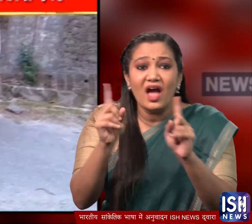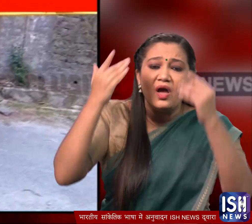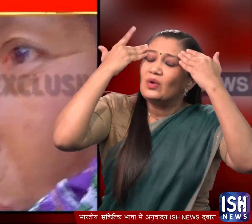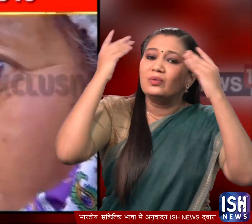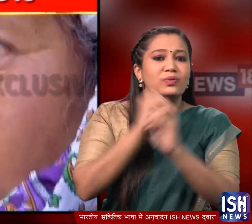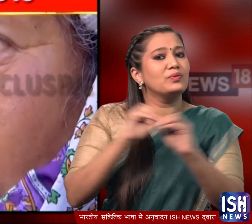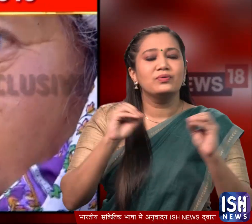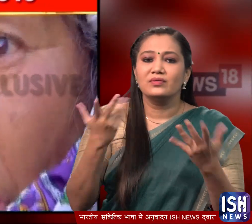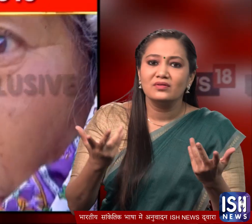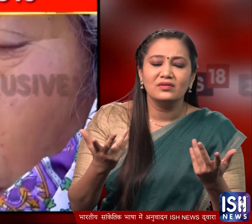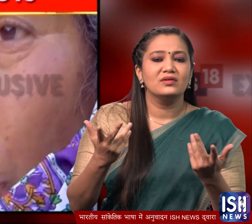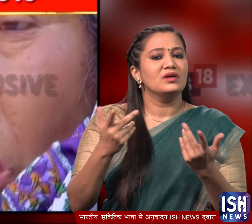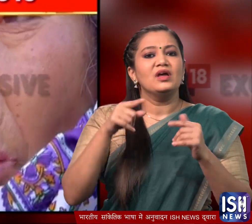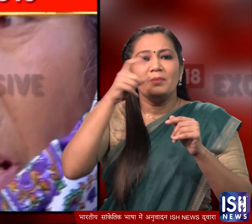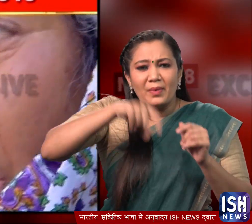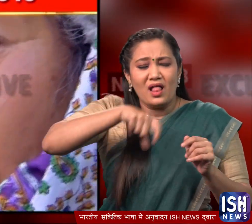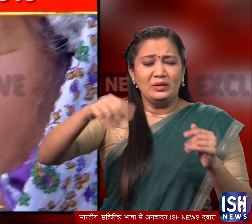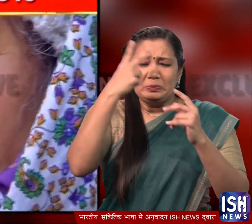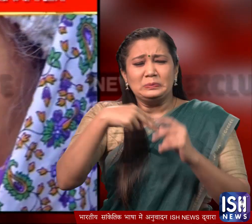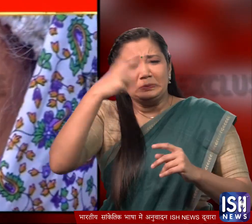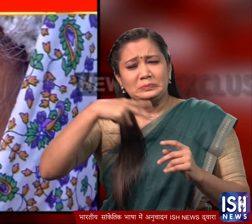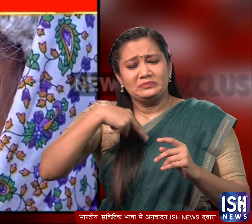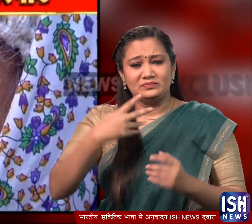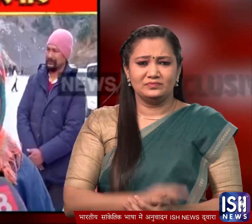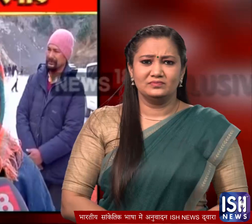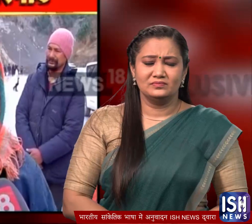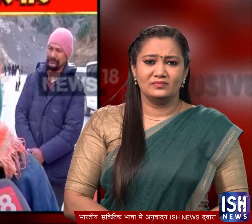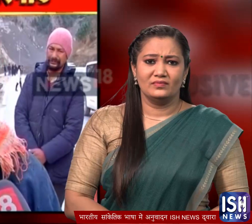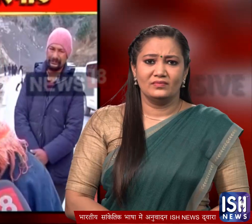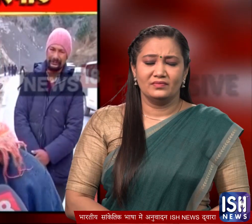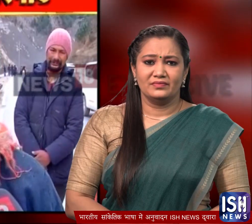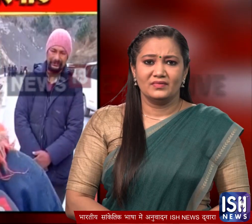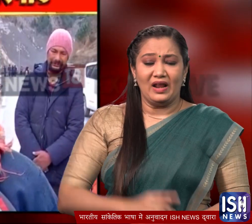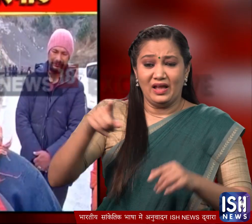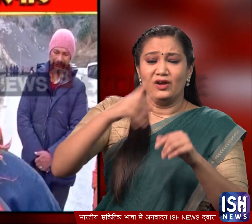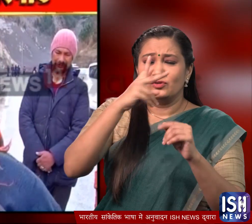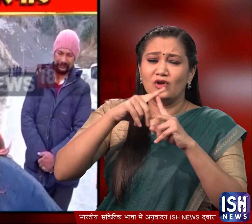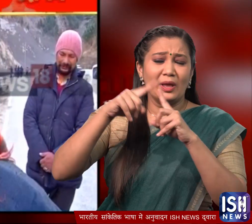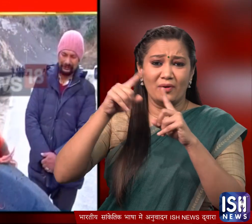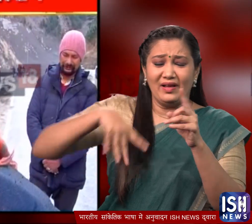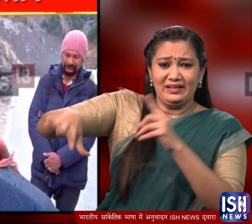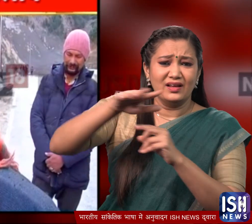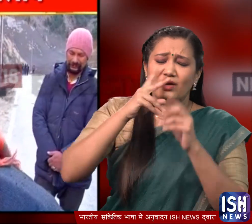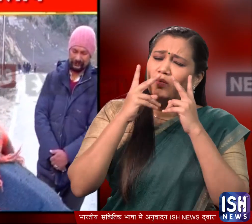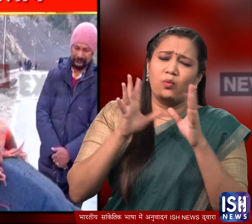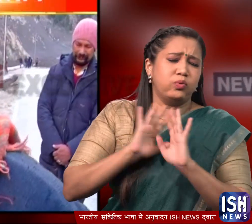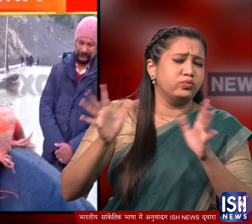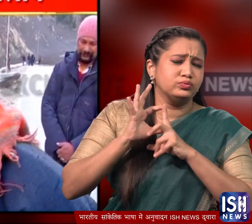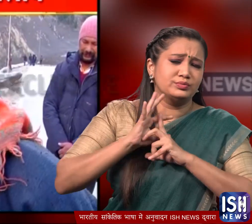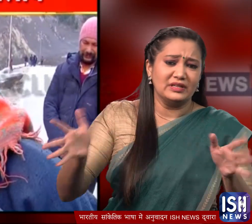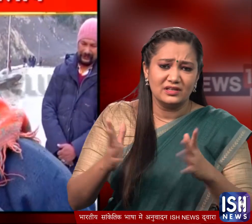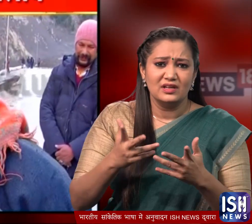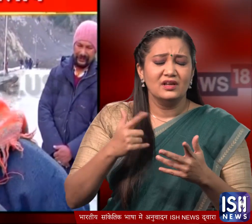कोई जानकारी। लेकिन तबाही के बाद से लोगों का रो रो कर बुरा हाल है। जैसे तुमने तपोवन में देखा वैसे हमारे बच्चा भी